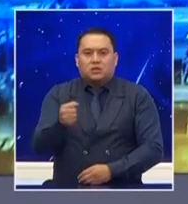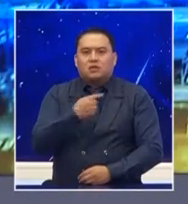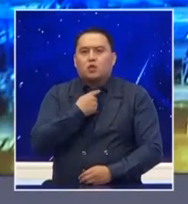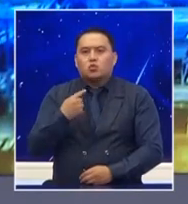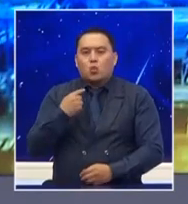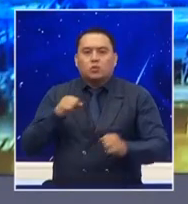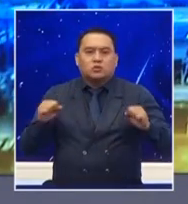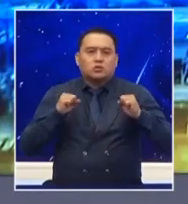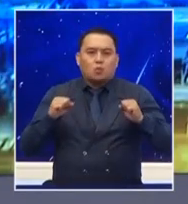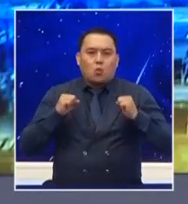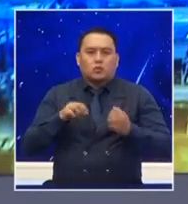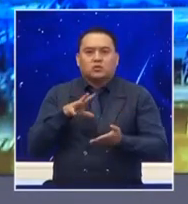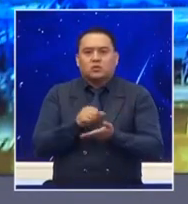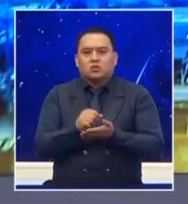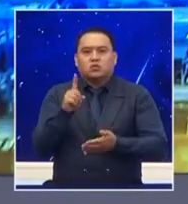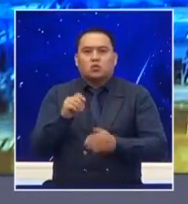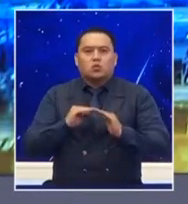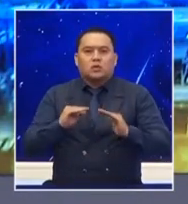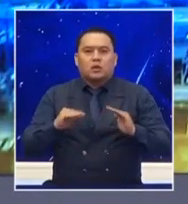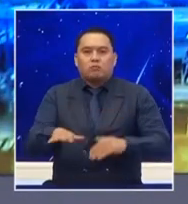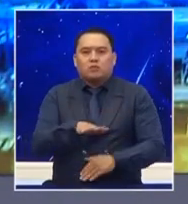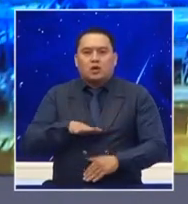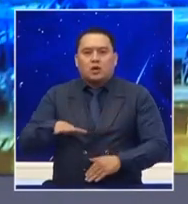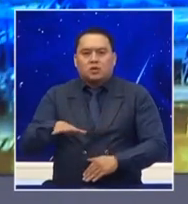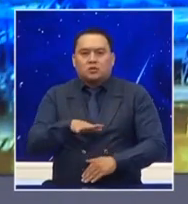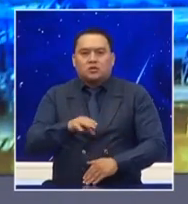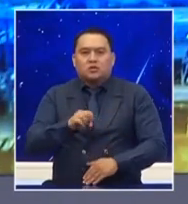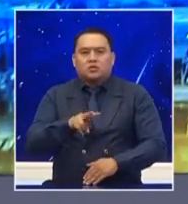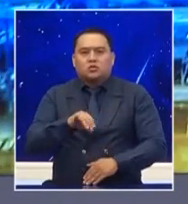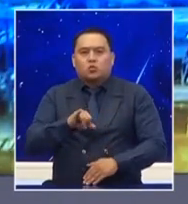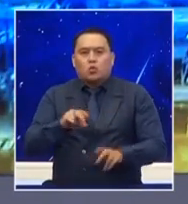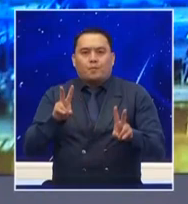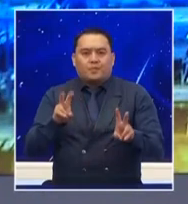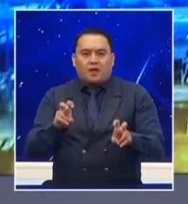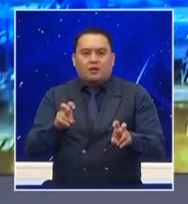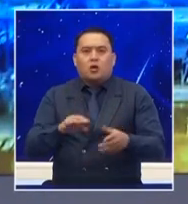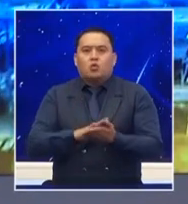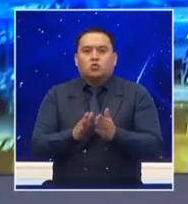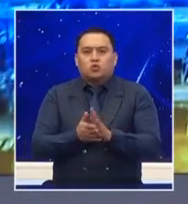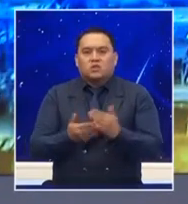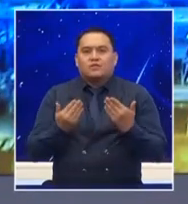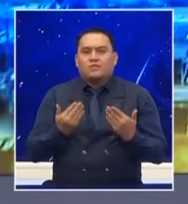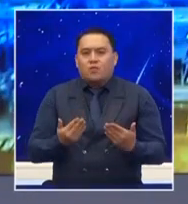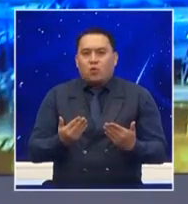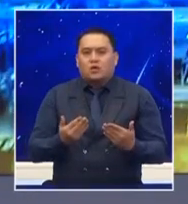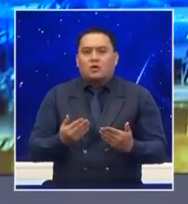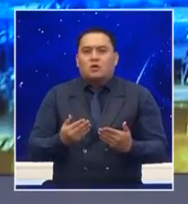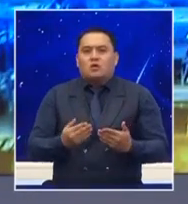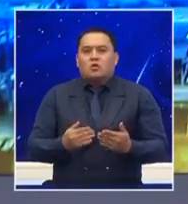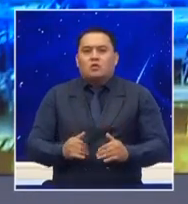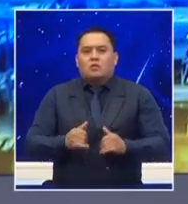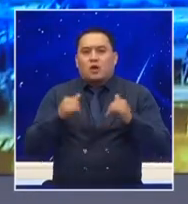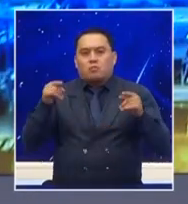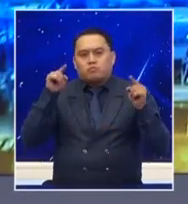Талдыкургане этим видом занимается свыше 100 детей на площадках теннисного центра ЖТСУ. В каких условиях на сегодняшний день взращивает